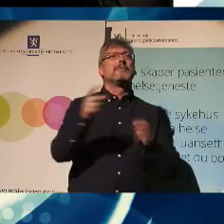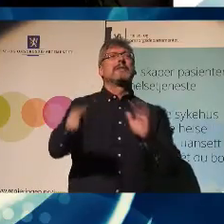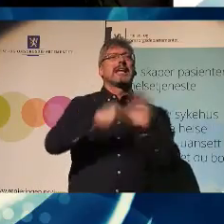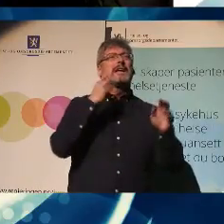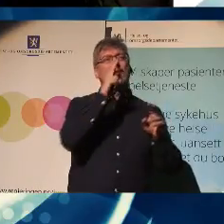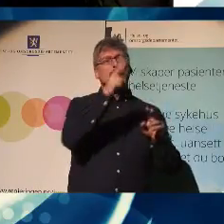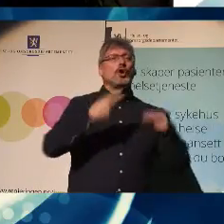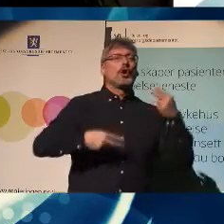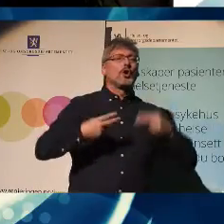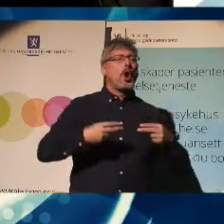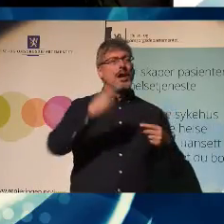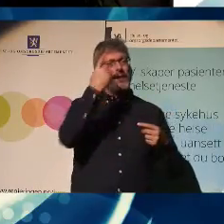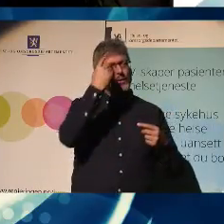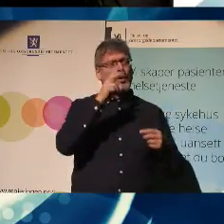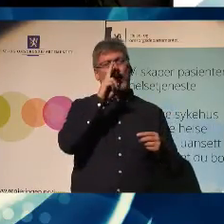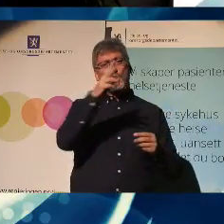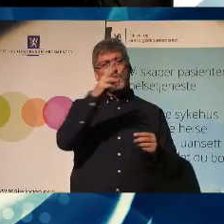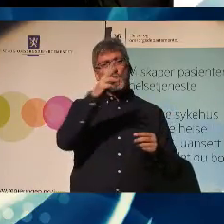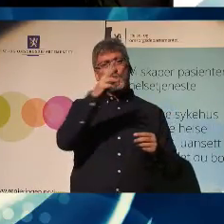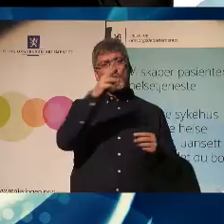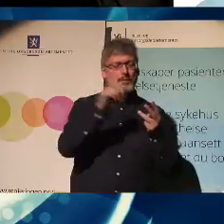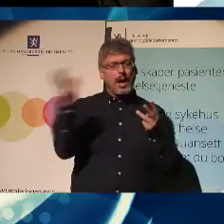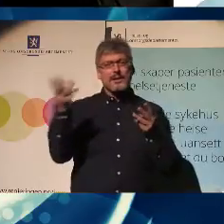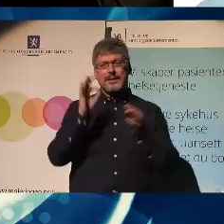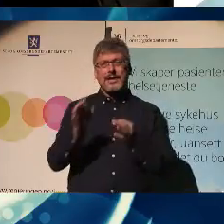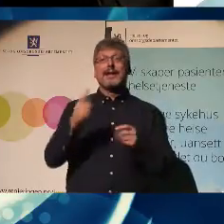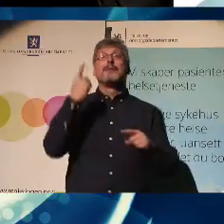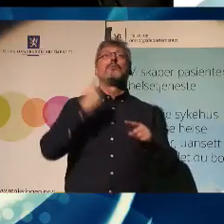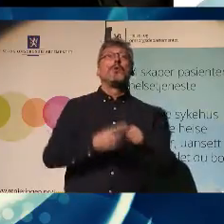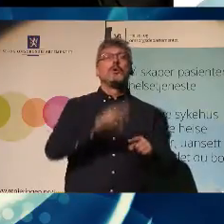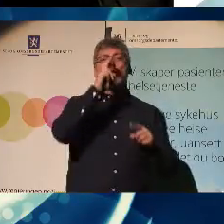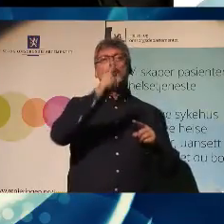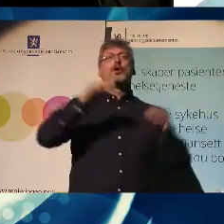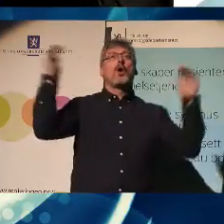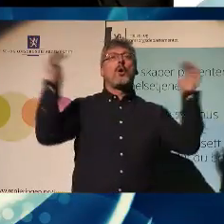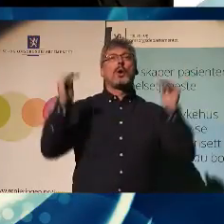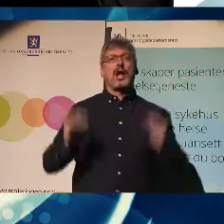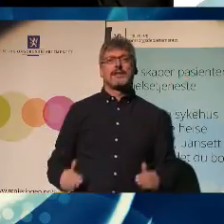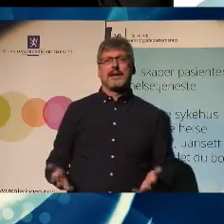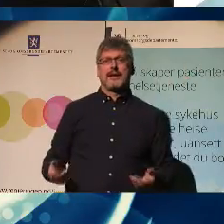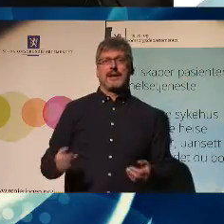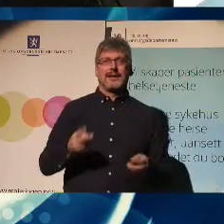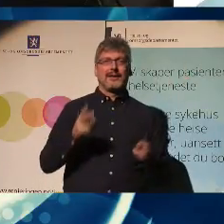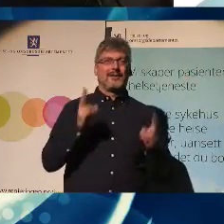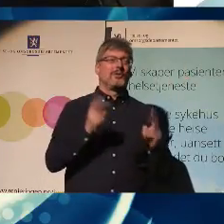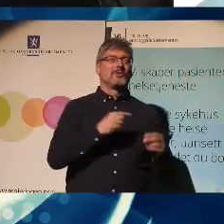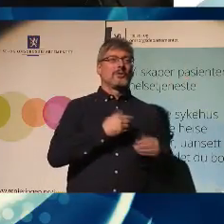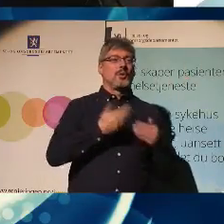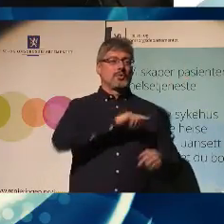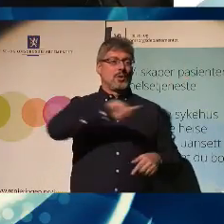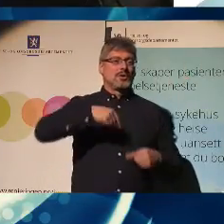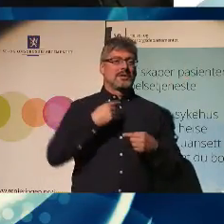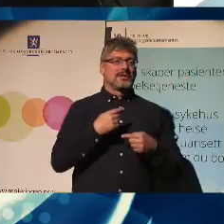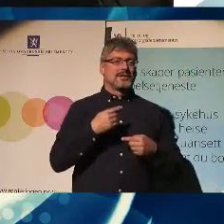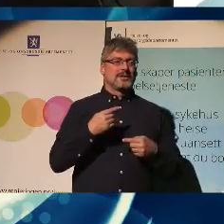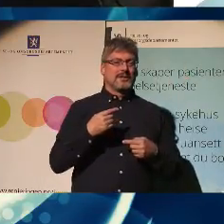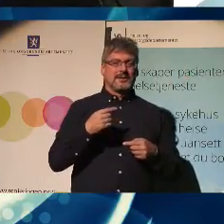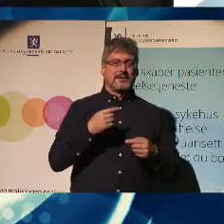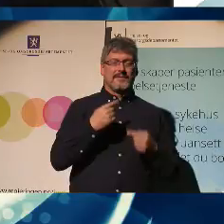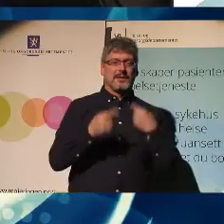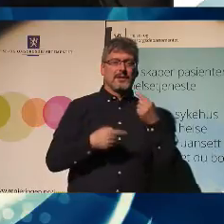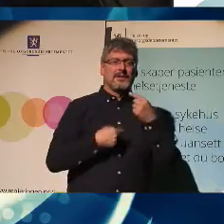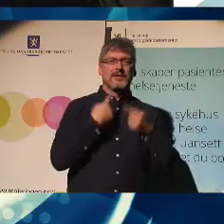rolleforståelse, ny kompetanse på visse ting, og ikke minst ny organisering. Så snakker vi om ledelse hos oss. Og da det